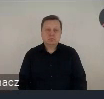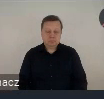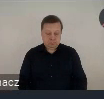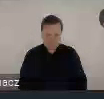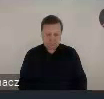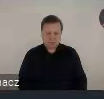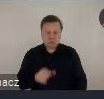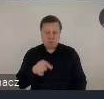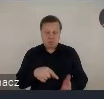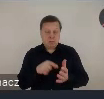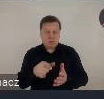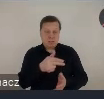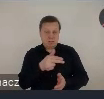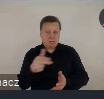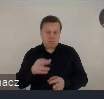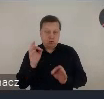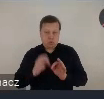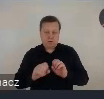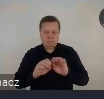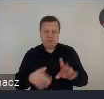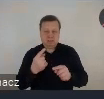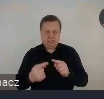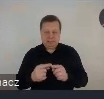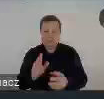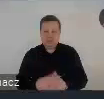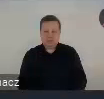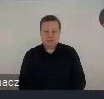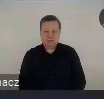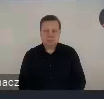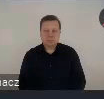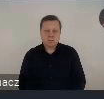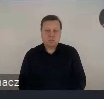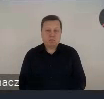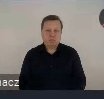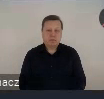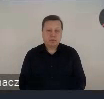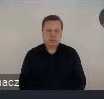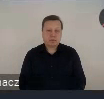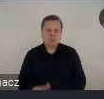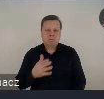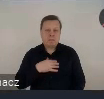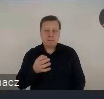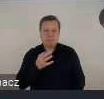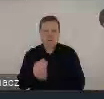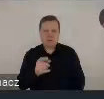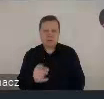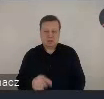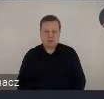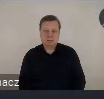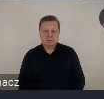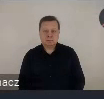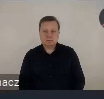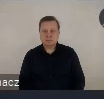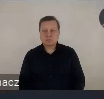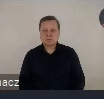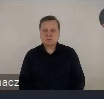temat dokładniej omówimy. Tylko mam takie szybkie pytanie techniczne, czy do